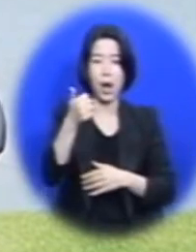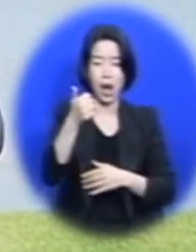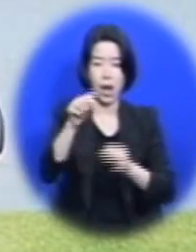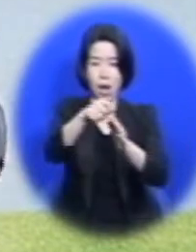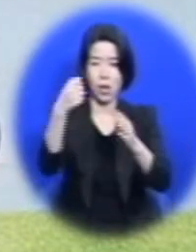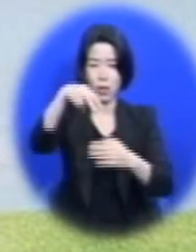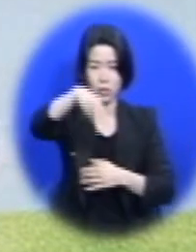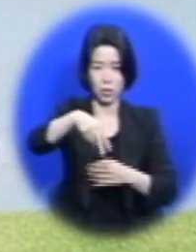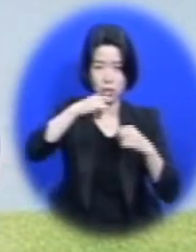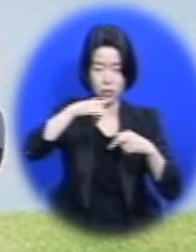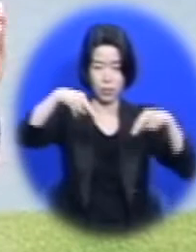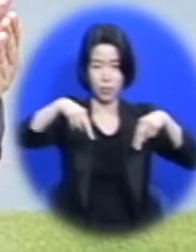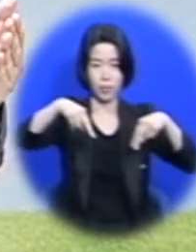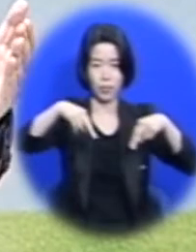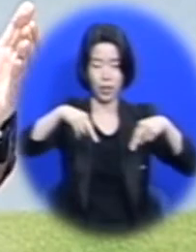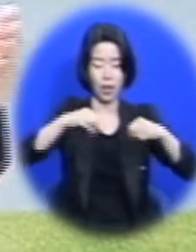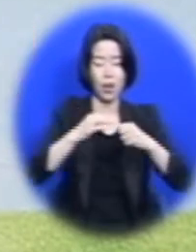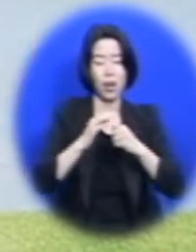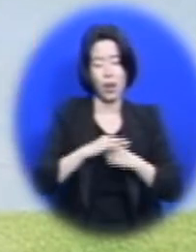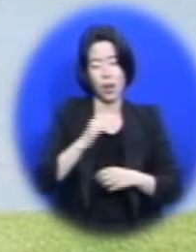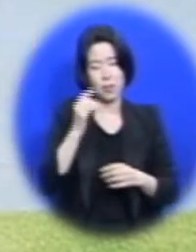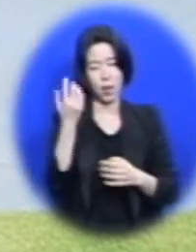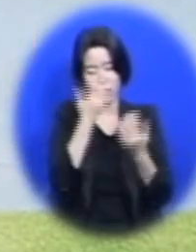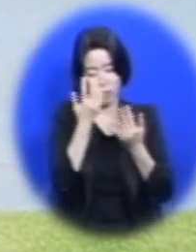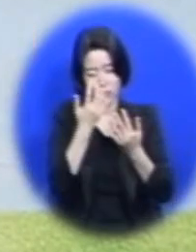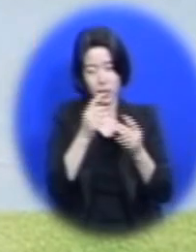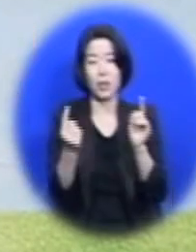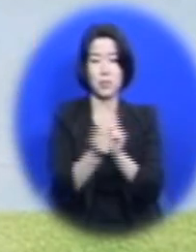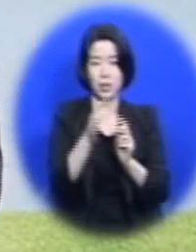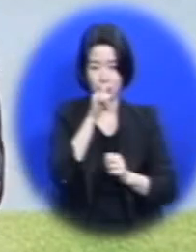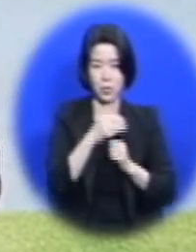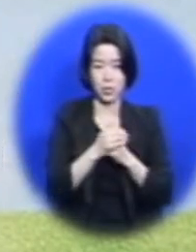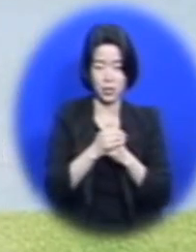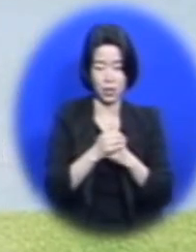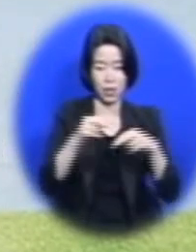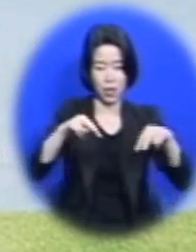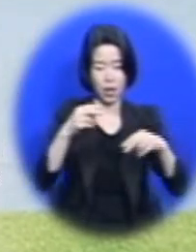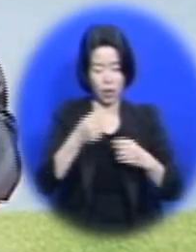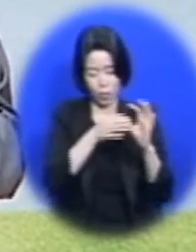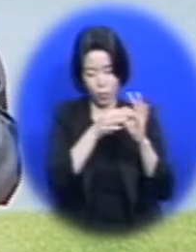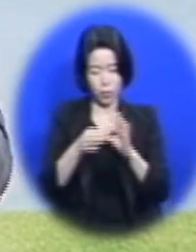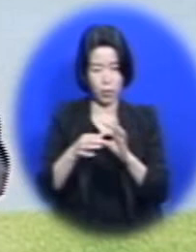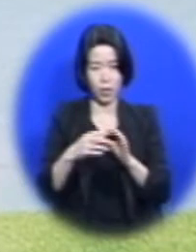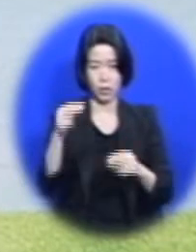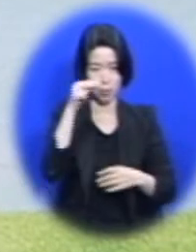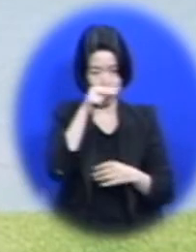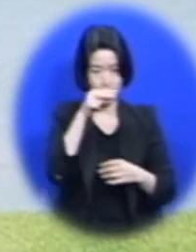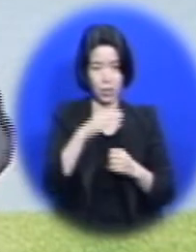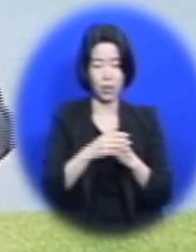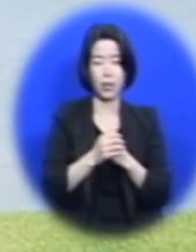아버지와 아들 사이에 아주 어색한 만남이 있었어요. 한참 동안 프란시스를 쳐다보다가 아버지가